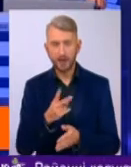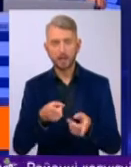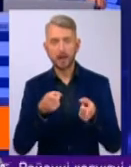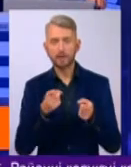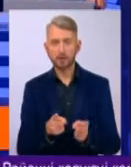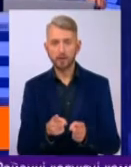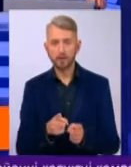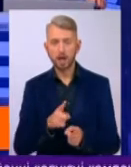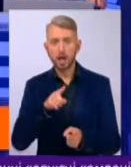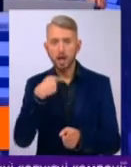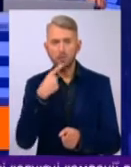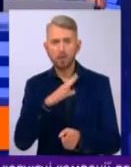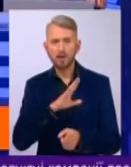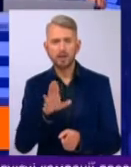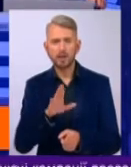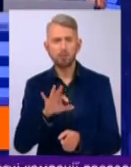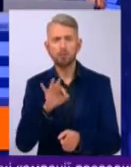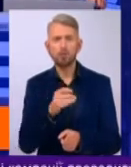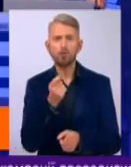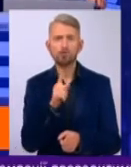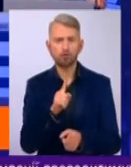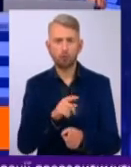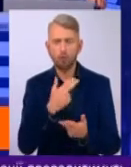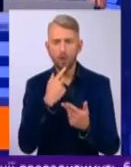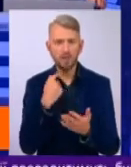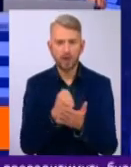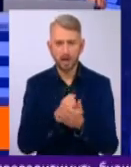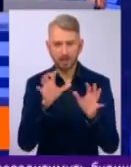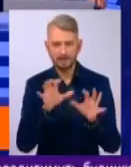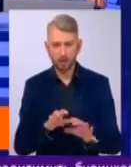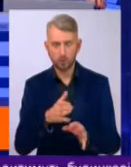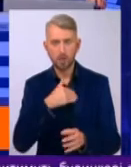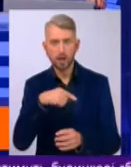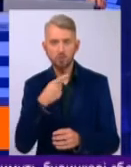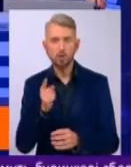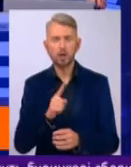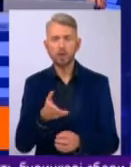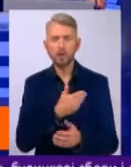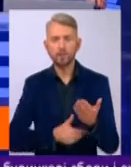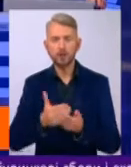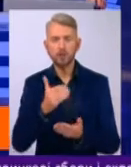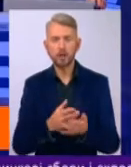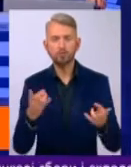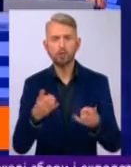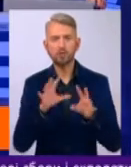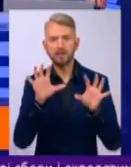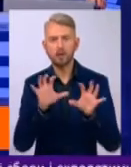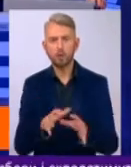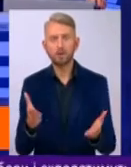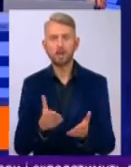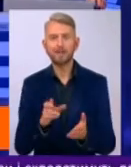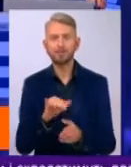насправді мова ж не йде про жодну легалізацію. Ми кажемо про те, що нам врешті-решт потрібен закон, який